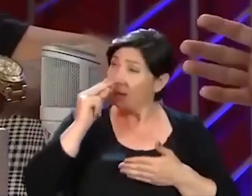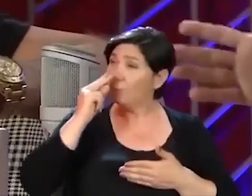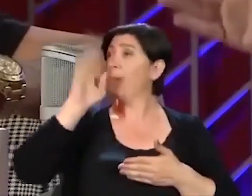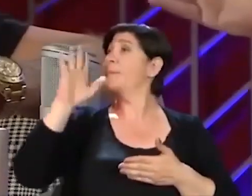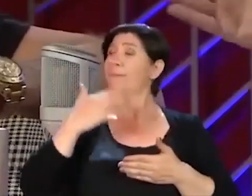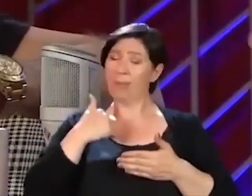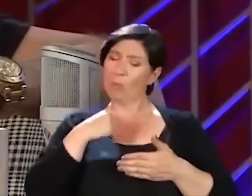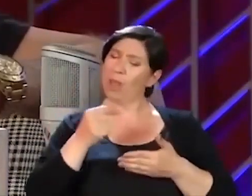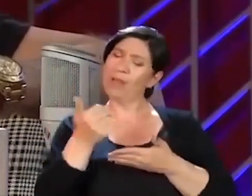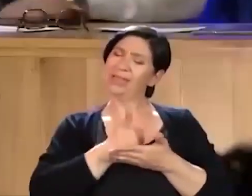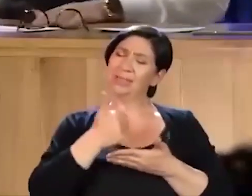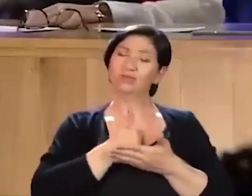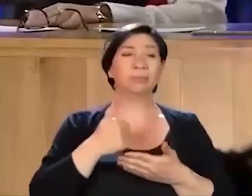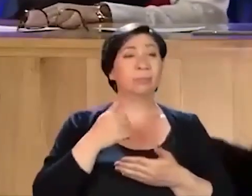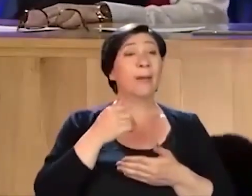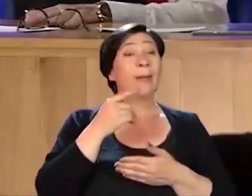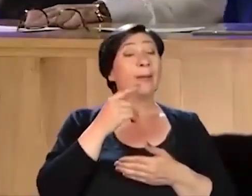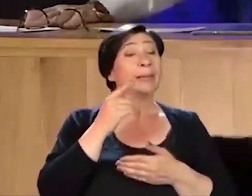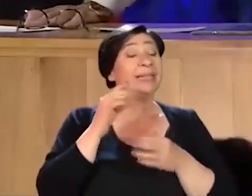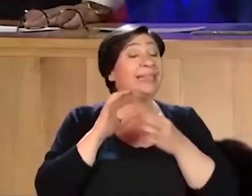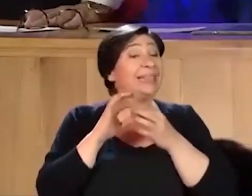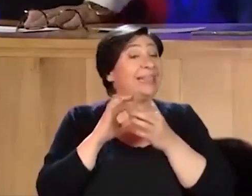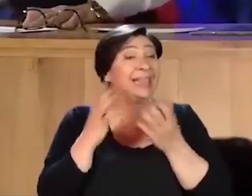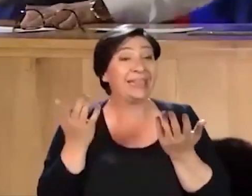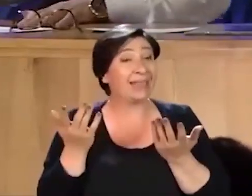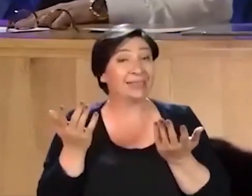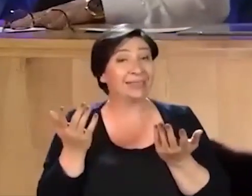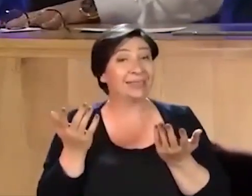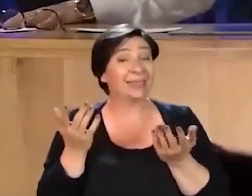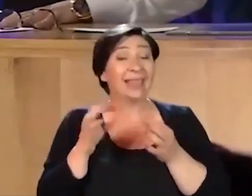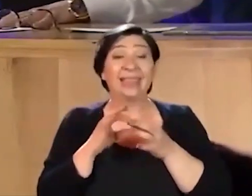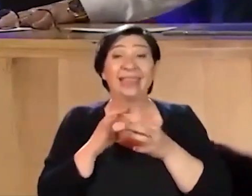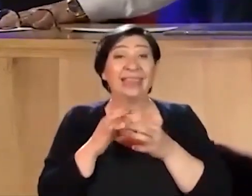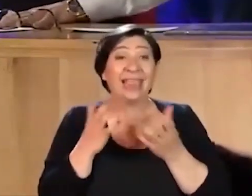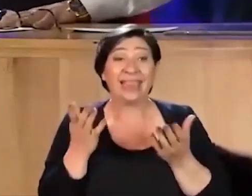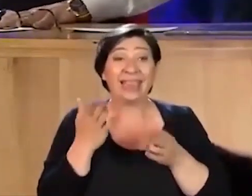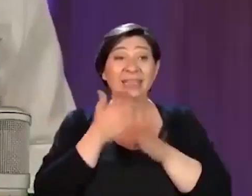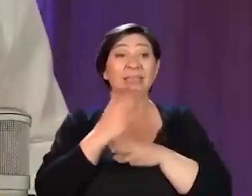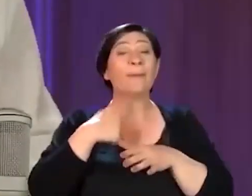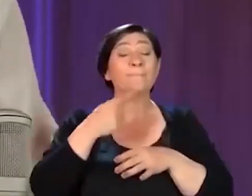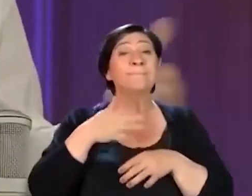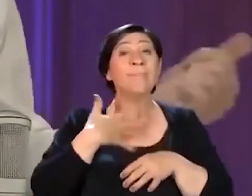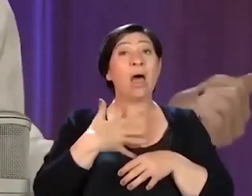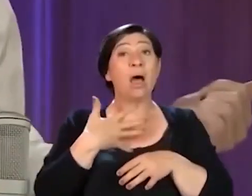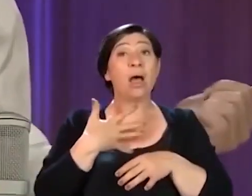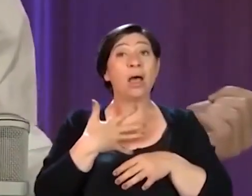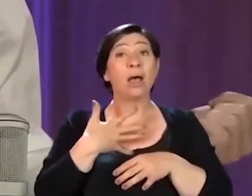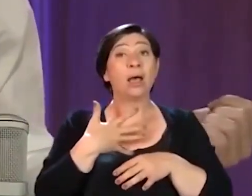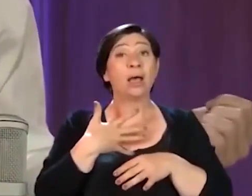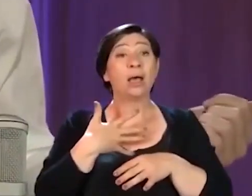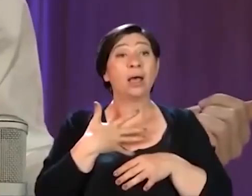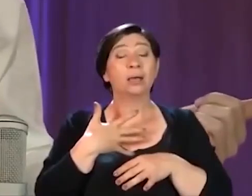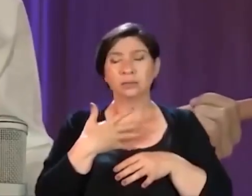beğenme Bu benim yol Belki başka bir şey söylemek istiyorum Niçin Niçin Aslında ben bunu merak ettim çünkü